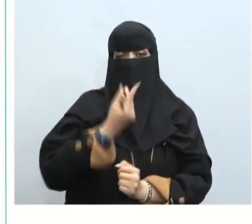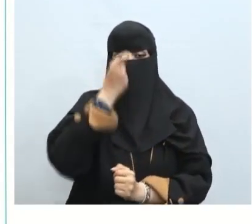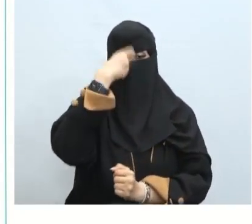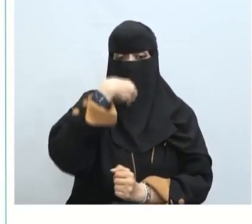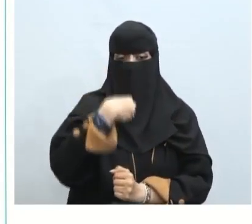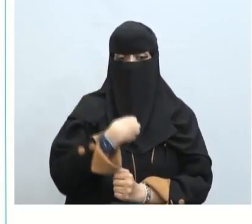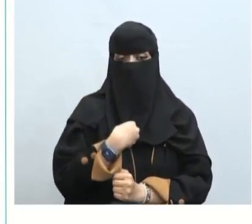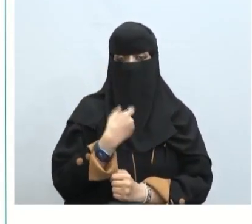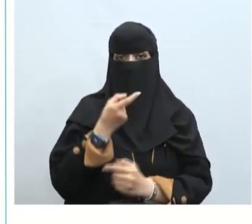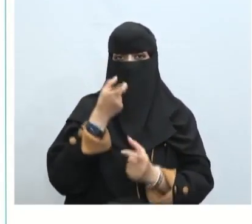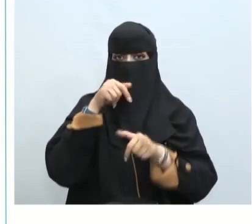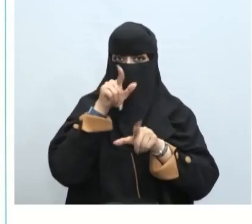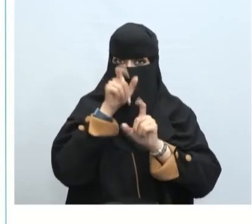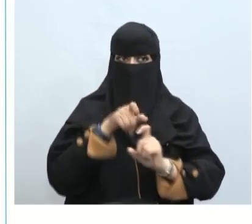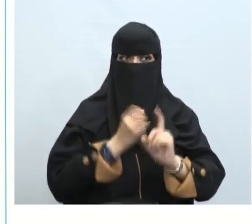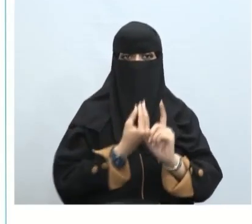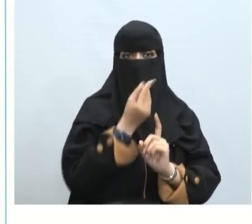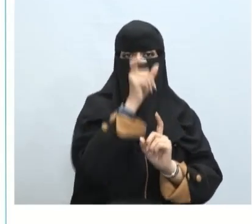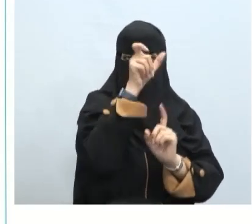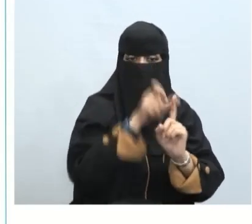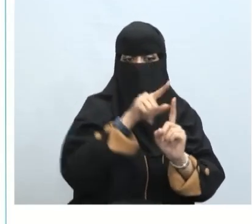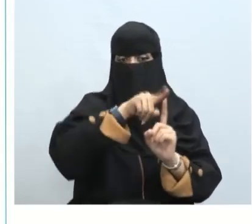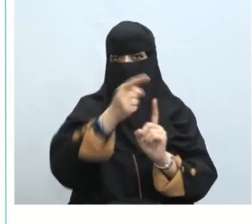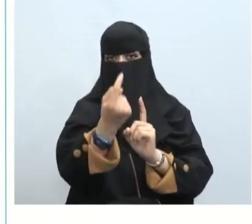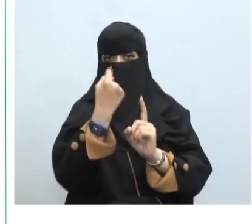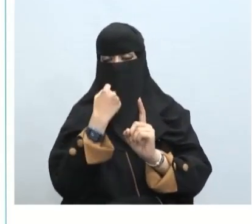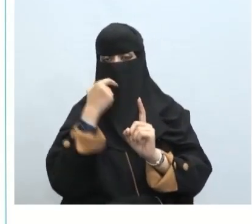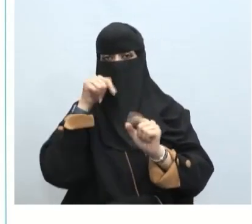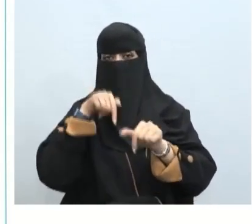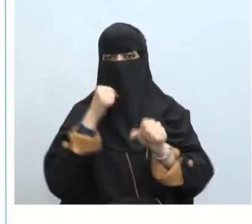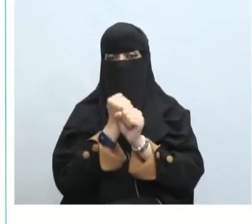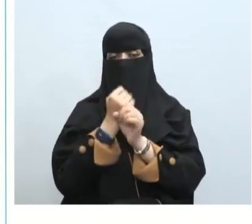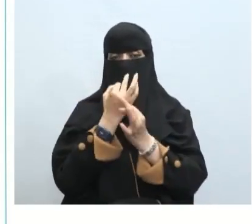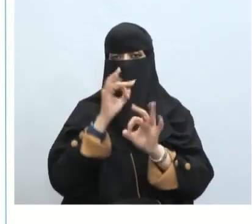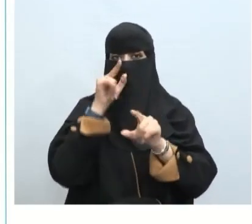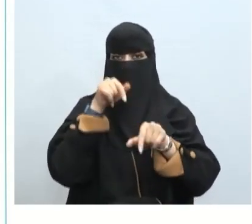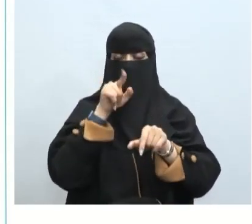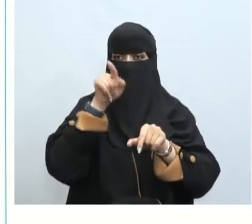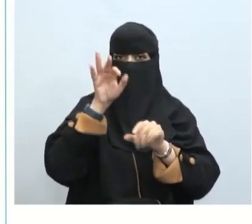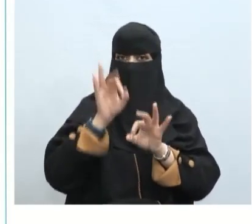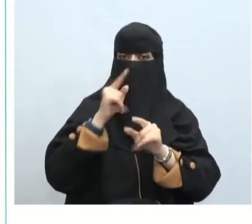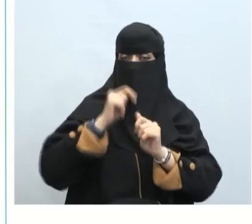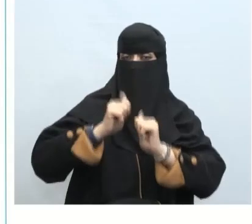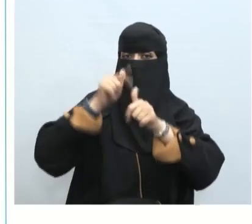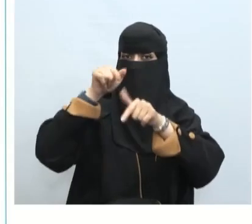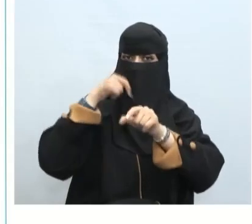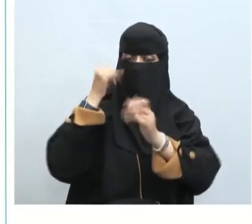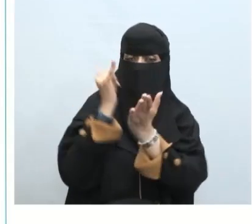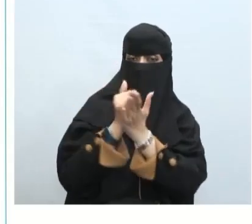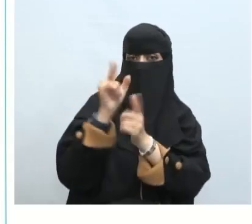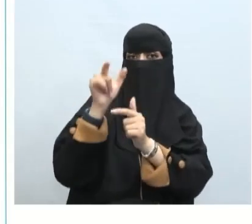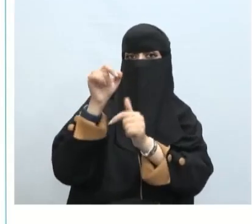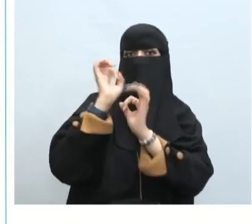الثقه بالنفس وثقه الاخرين بك لاداء الاعمال الموكوله اليك وتحمل